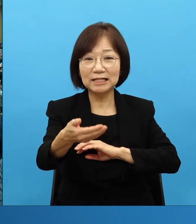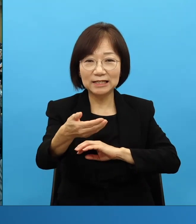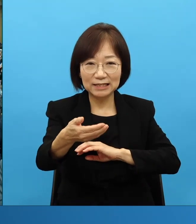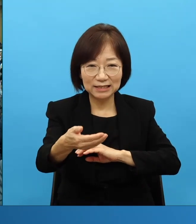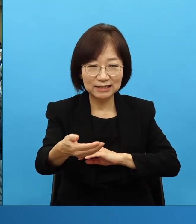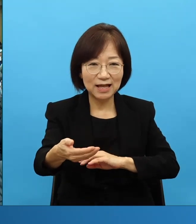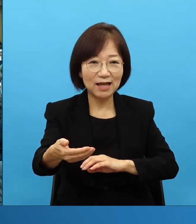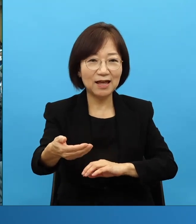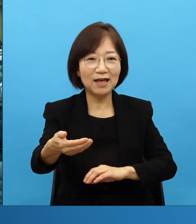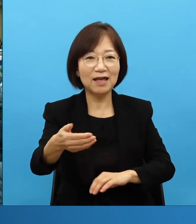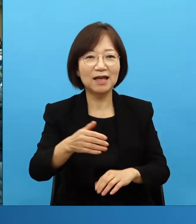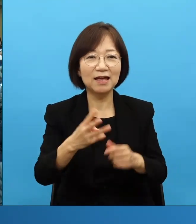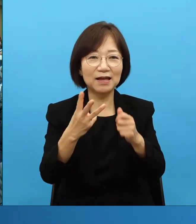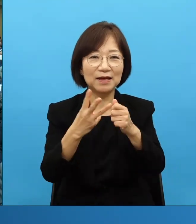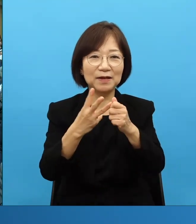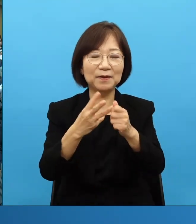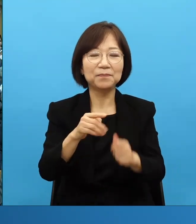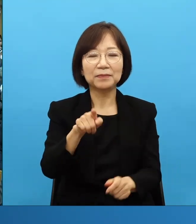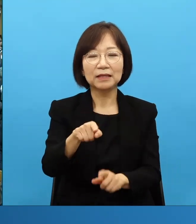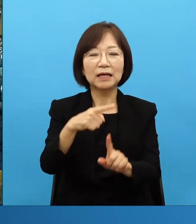4절 한 번 더 찬양합니다.